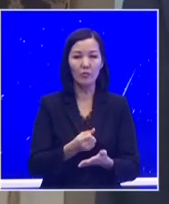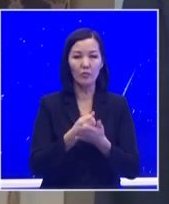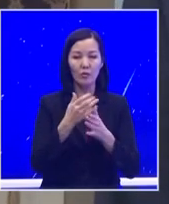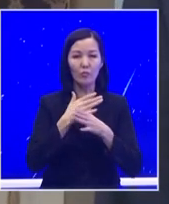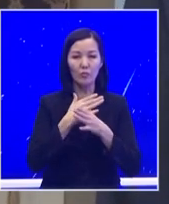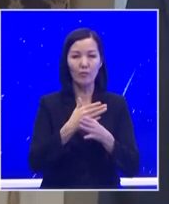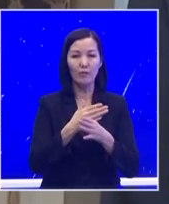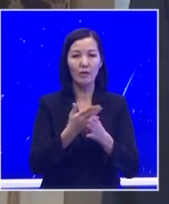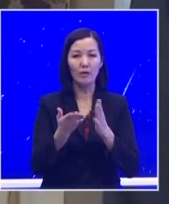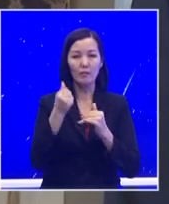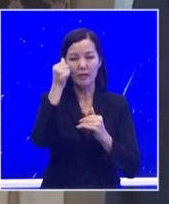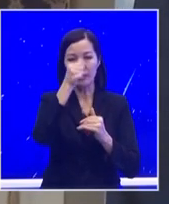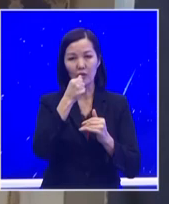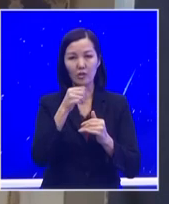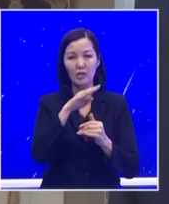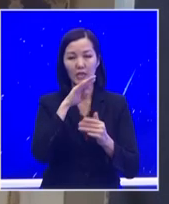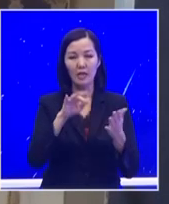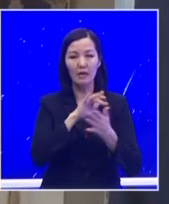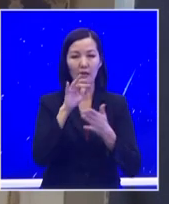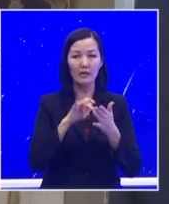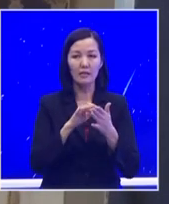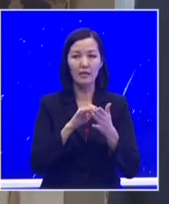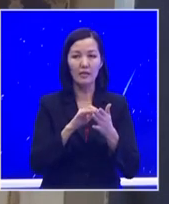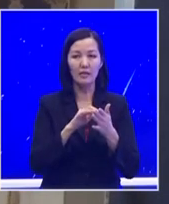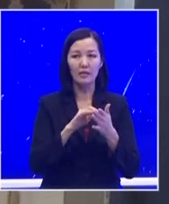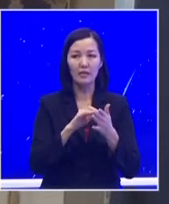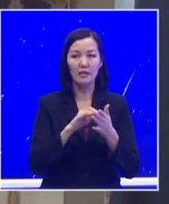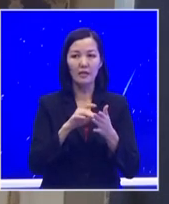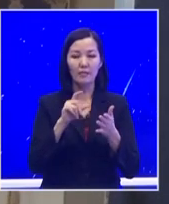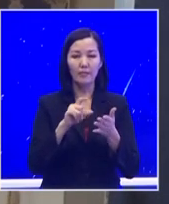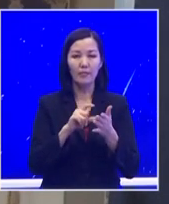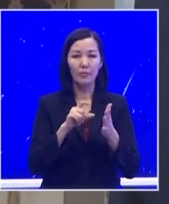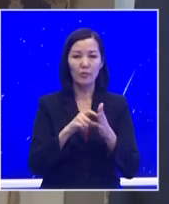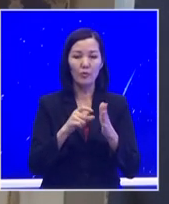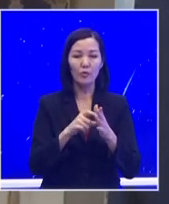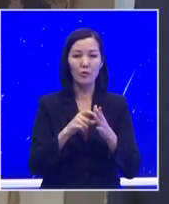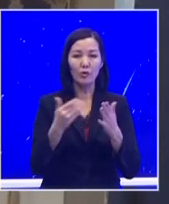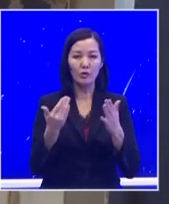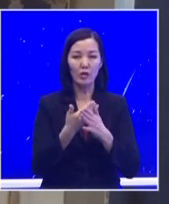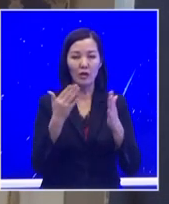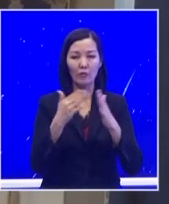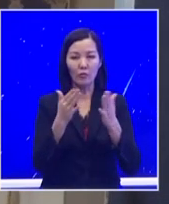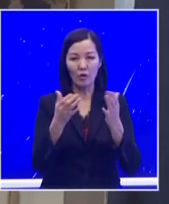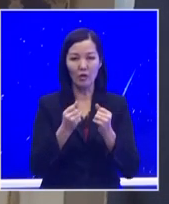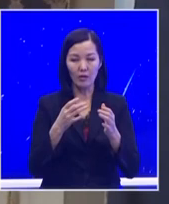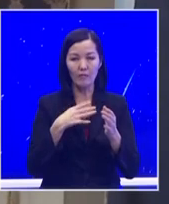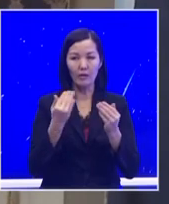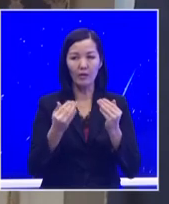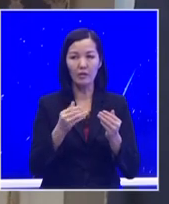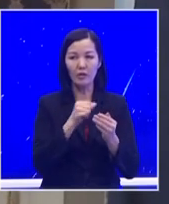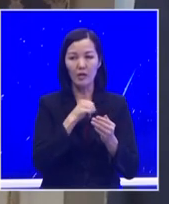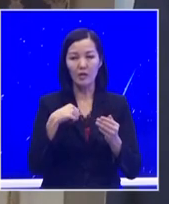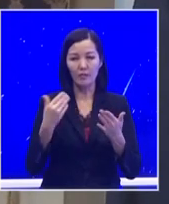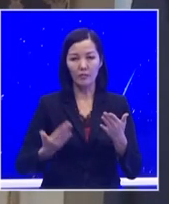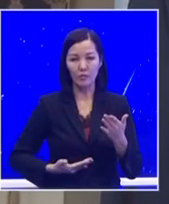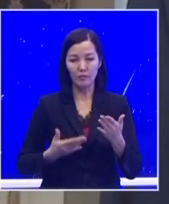арқасында былтыр жылы осы Текелі қаласынан арнайы пәтердің кілтін алып, сол пәтерде қазіргі кезде тұрып